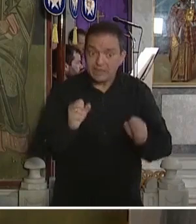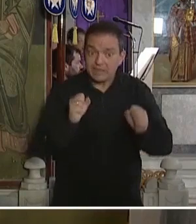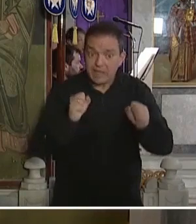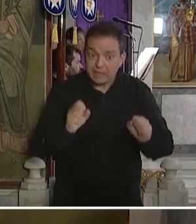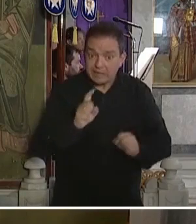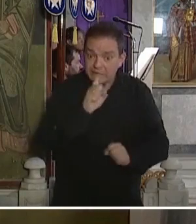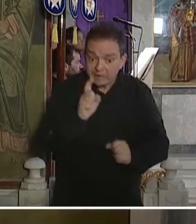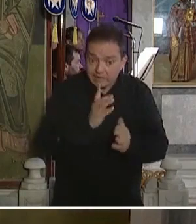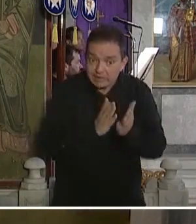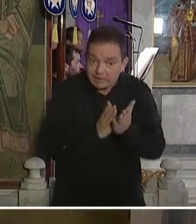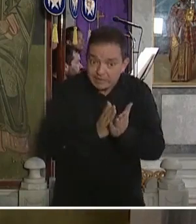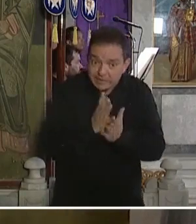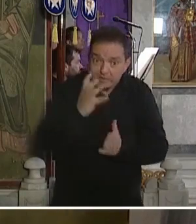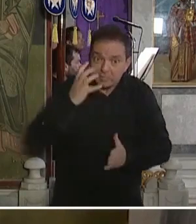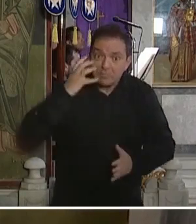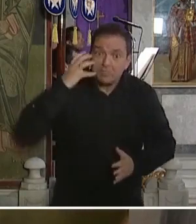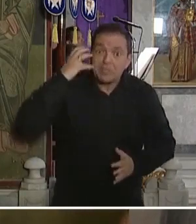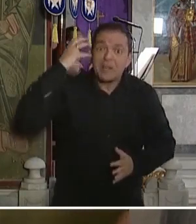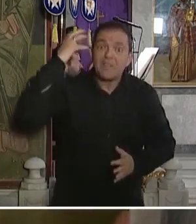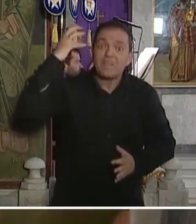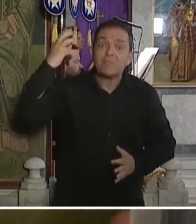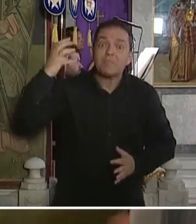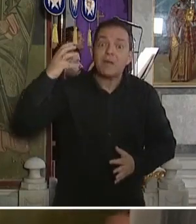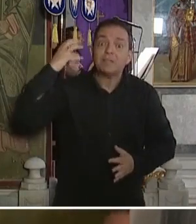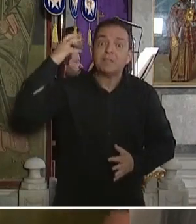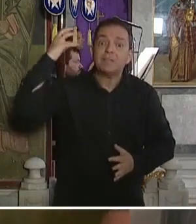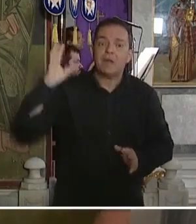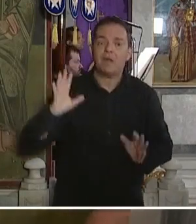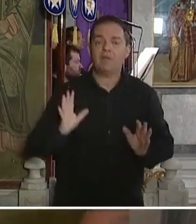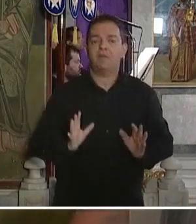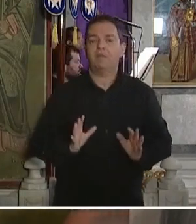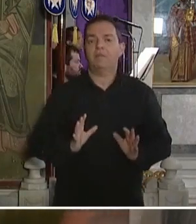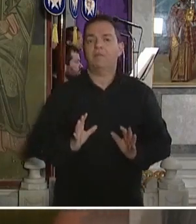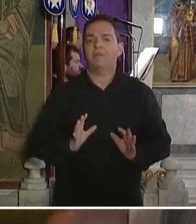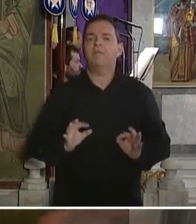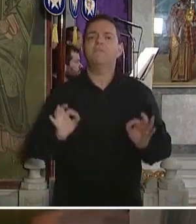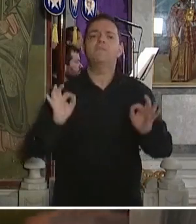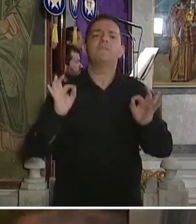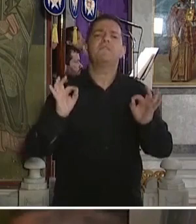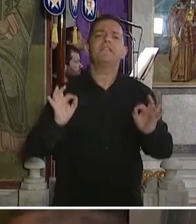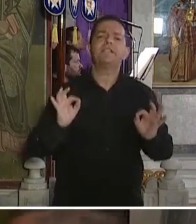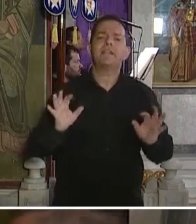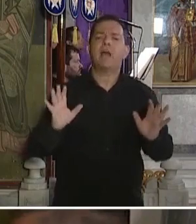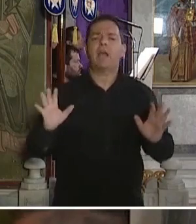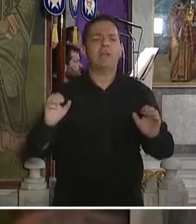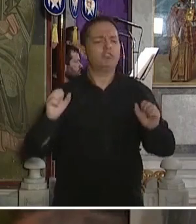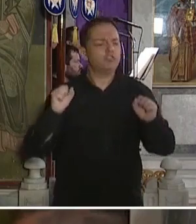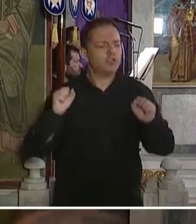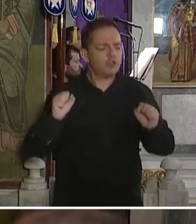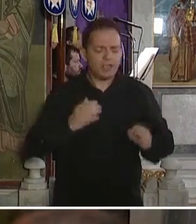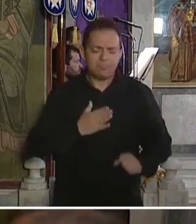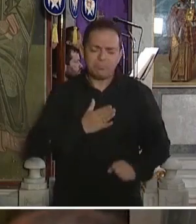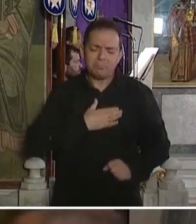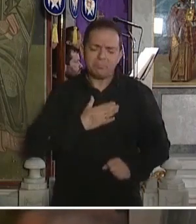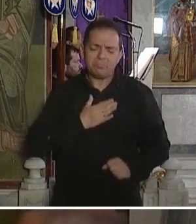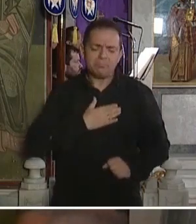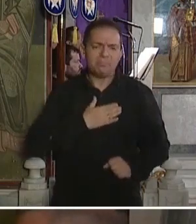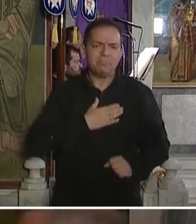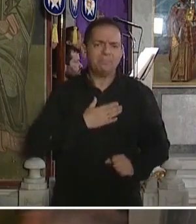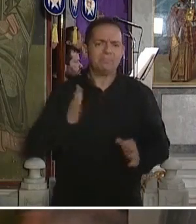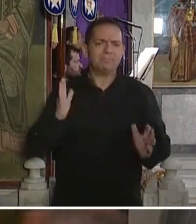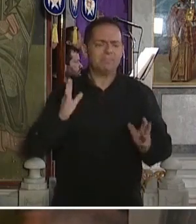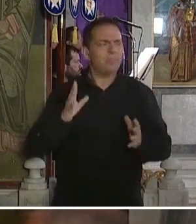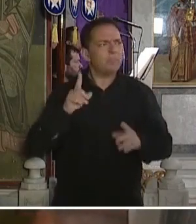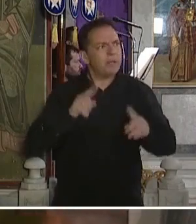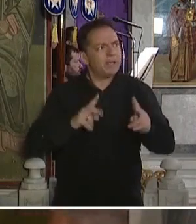ζωή, πολύ φυσικά, αλλά πολύ ζωντανά μέσα στην ψυχή του, και όλα να μην του είναι